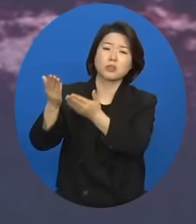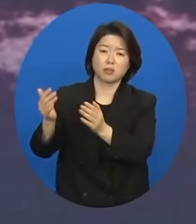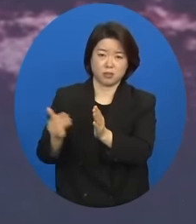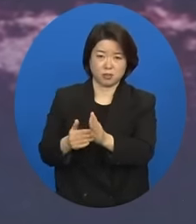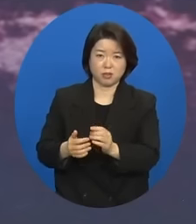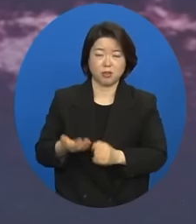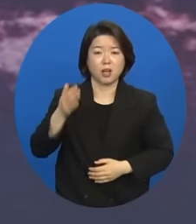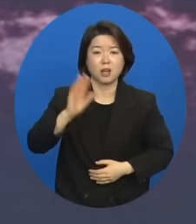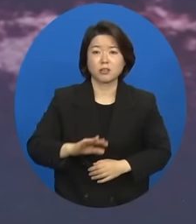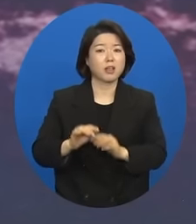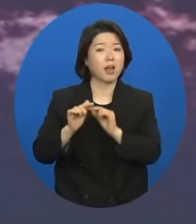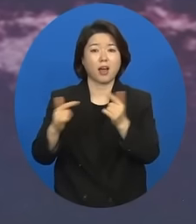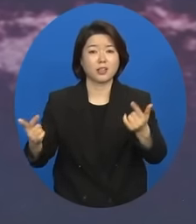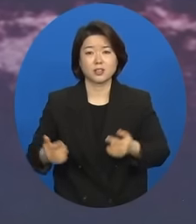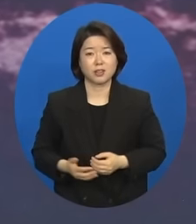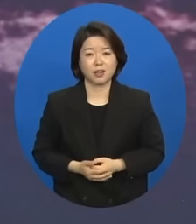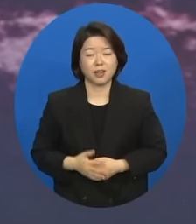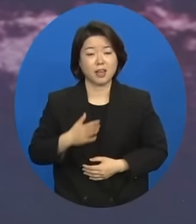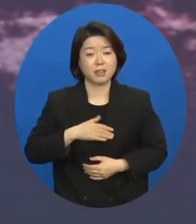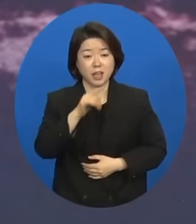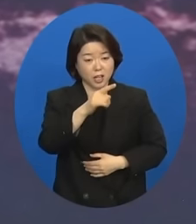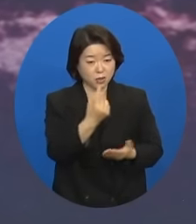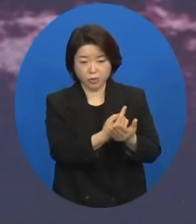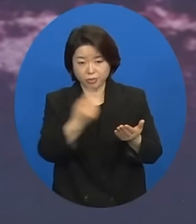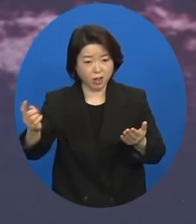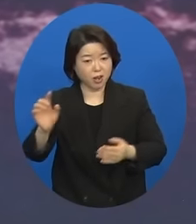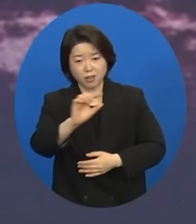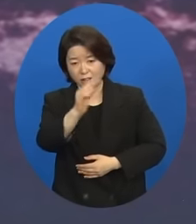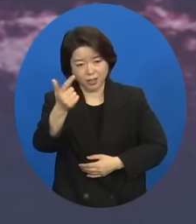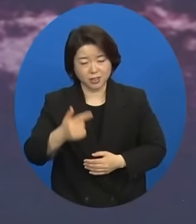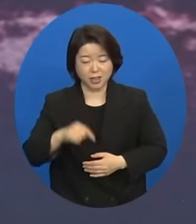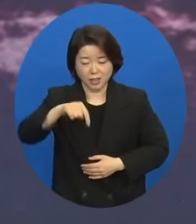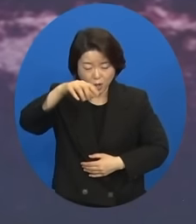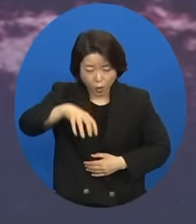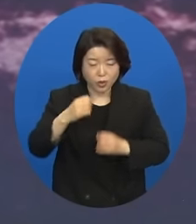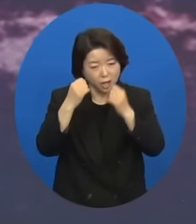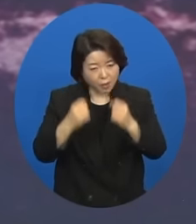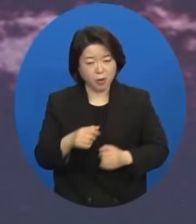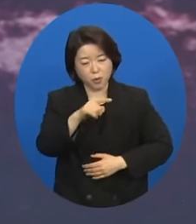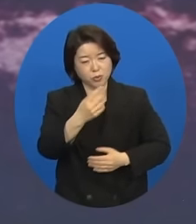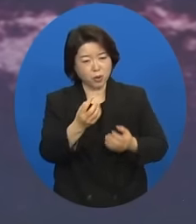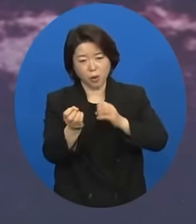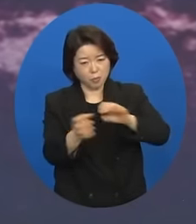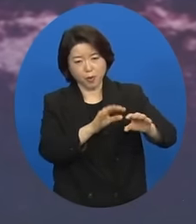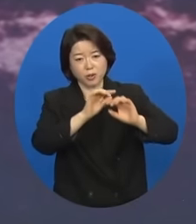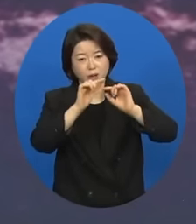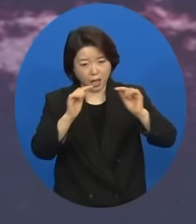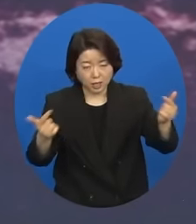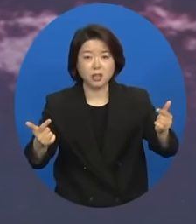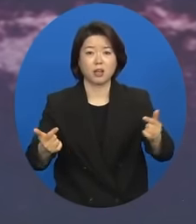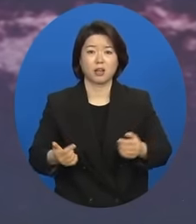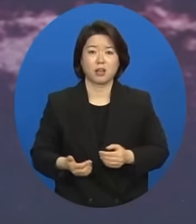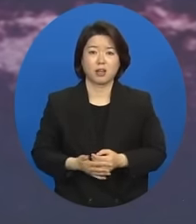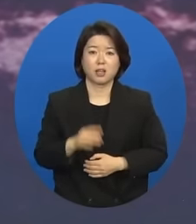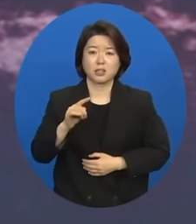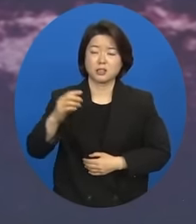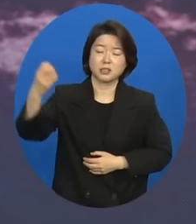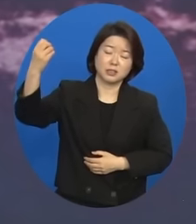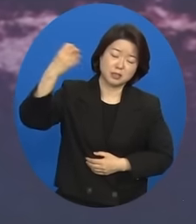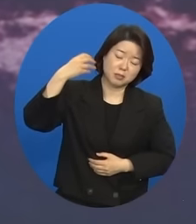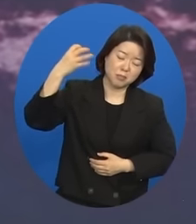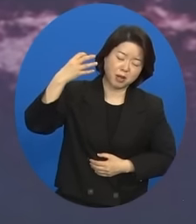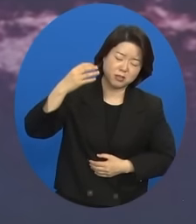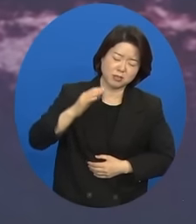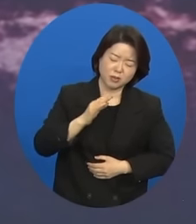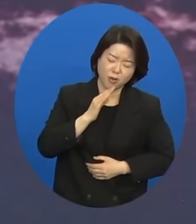아니라는 거야 내가 널 떠난 것이 아니고 여기에 있고 널 버린 것이 아니다라는 그 말씀에